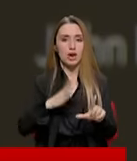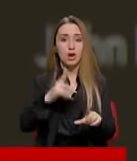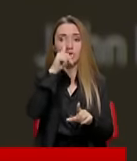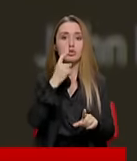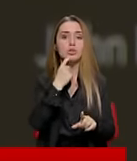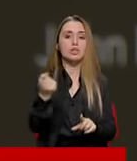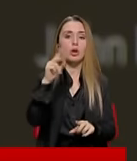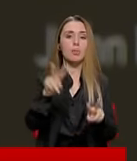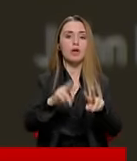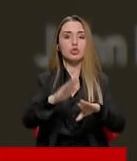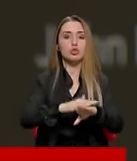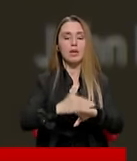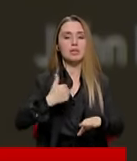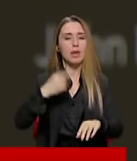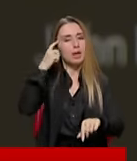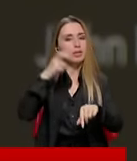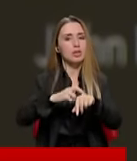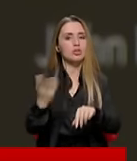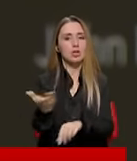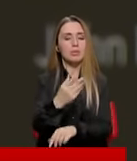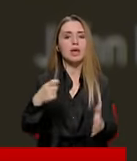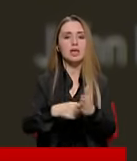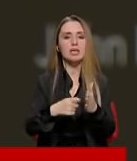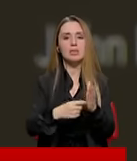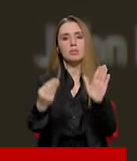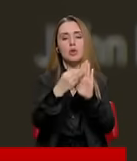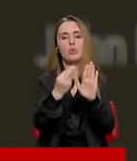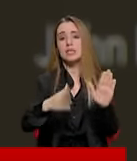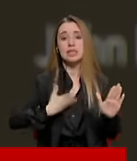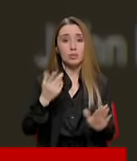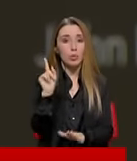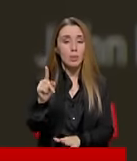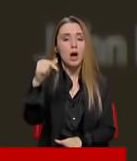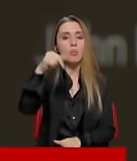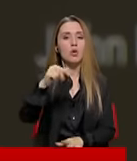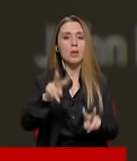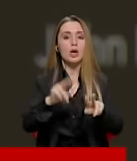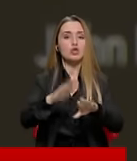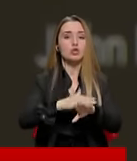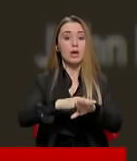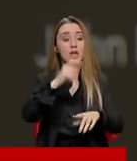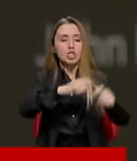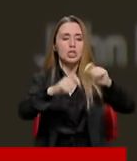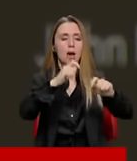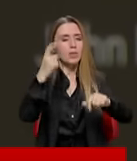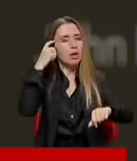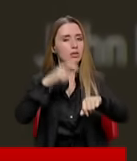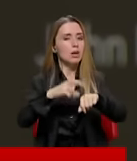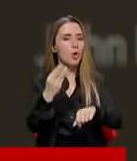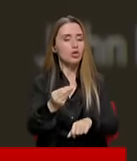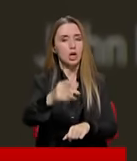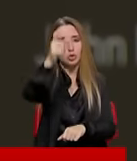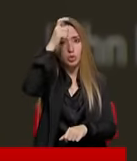yıl sonra Mansur Yavaş orayla anılacak Ben isminin hiçbir yere verilmesini istemiyorum Ama burayı Mansur Yavaş yaptı diye anılacak